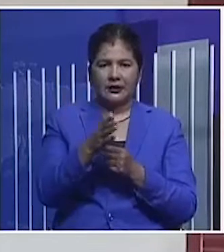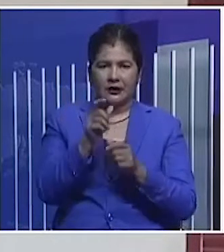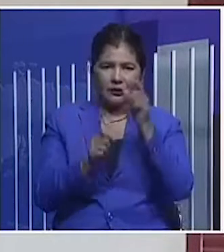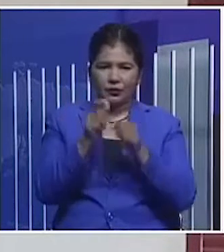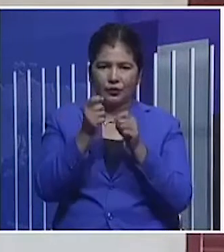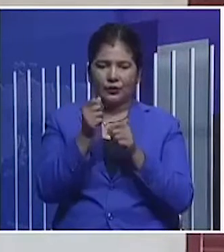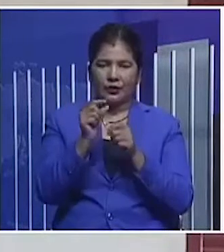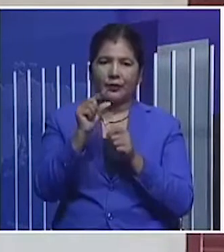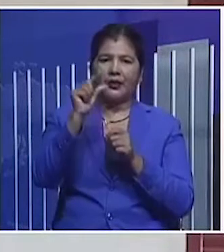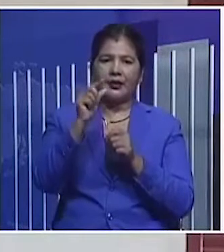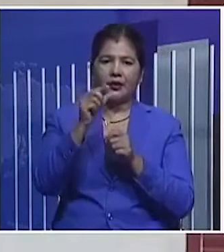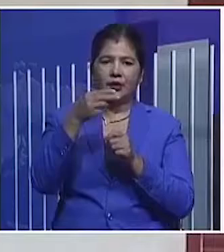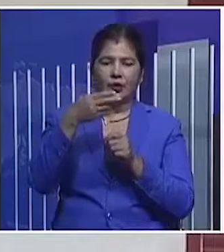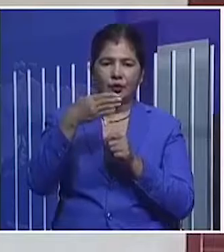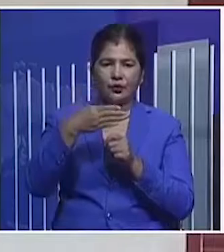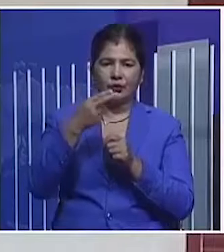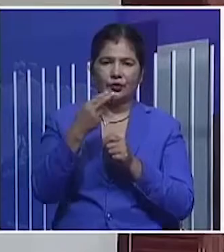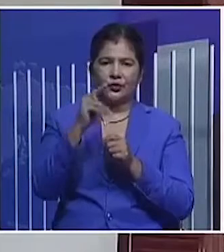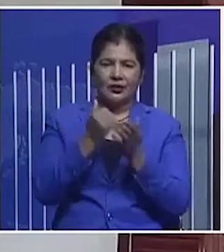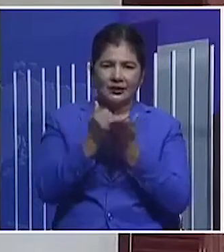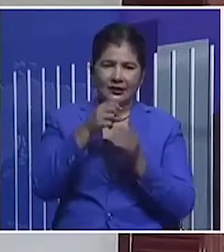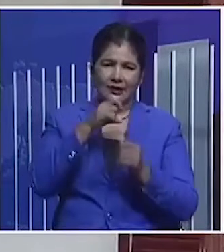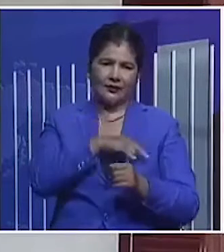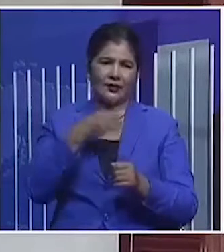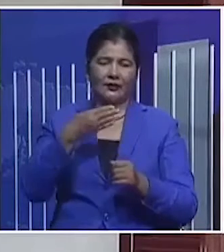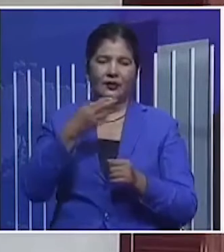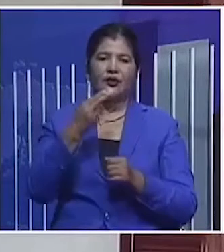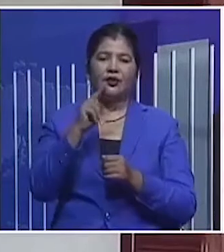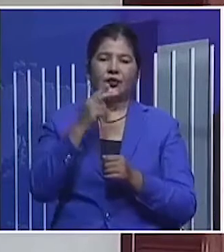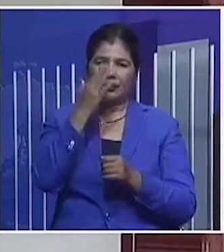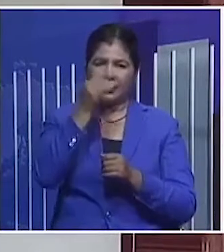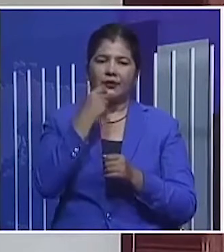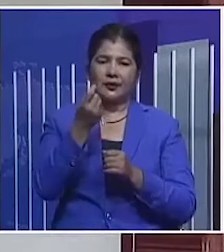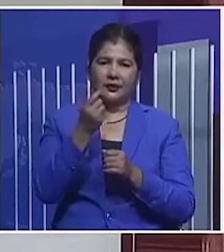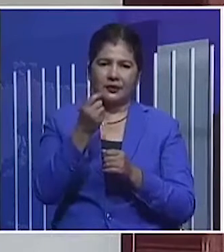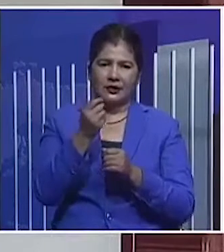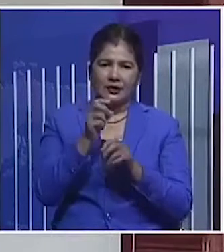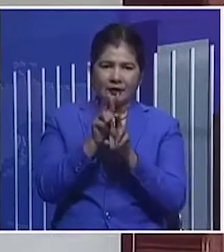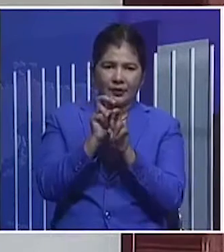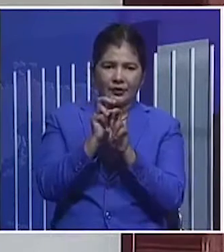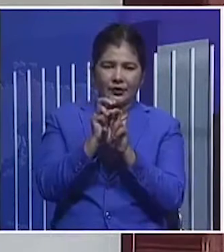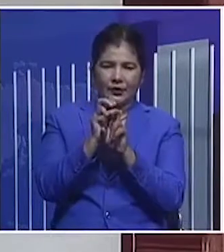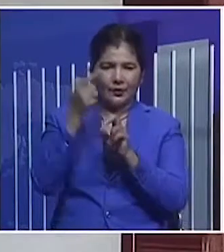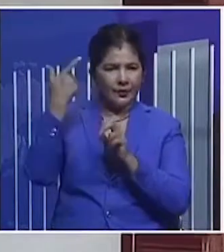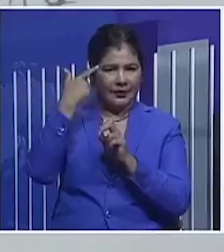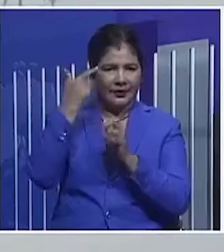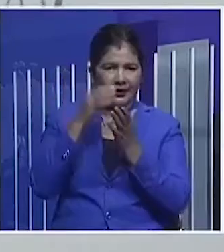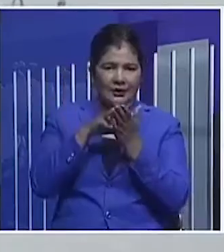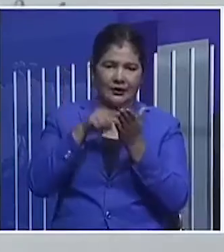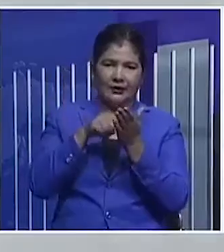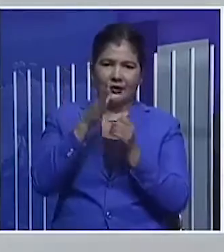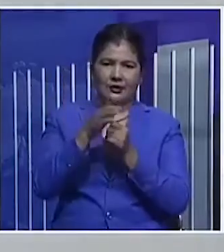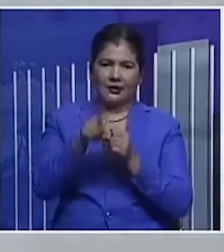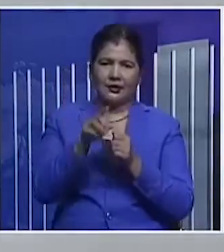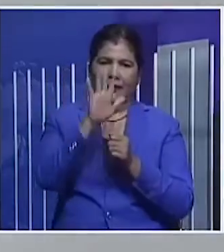मूल्य बढाइदिए हुन्थ्यो, हाम्रो किसानले फाइदा हुन्थ्यो कि। भेटेरिनरी अस्पताल तथा पशु विज्ञ केन्द्रले सहकारी संस्था मार्फत किसानलाई यस वर्ष